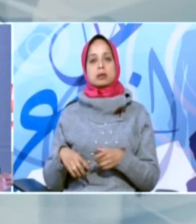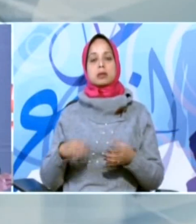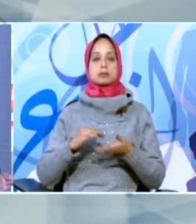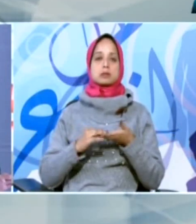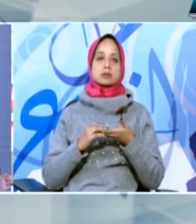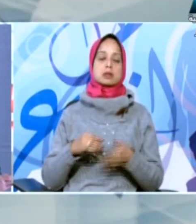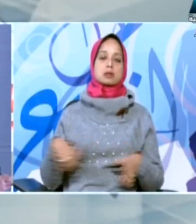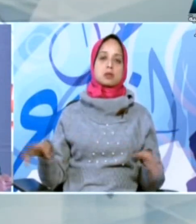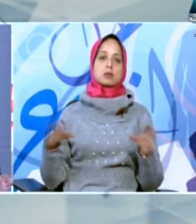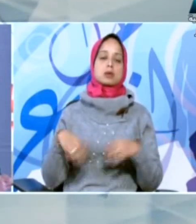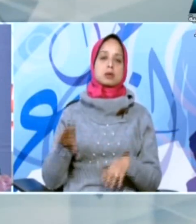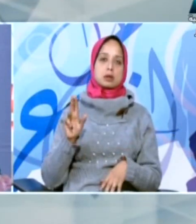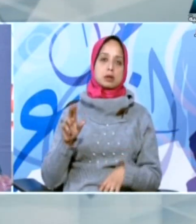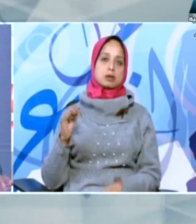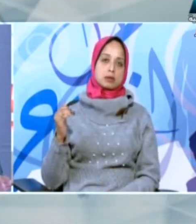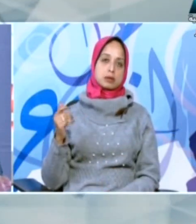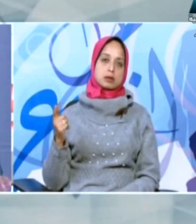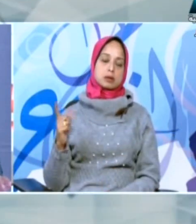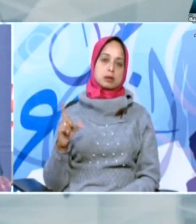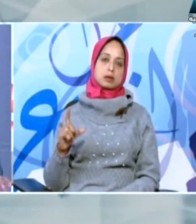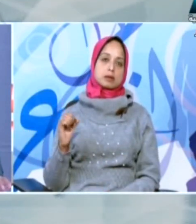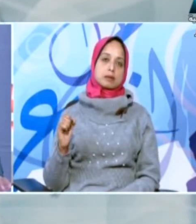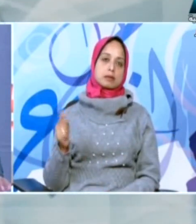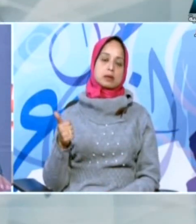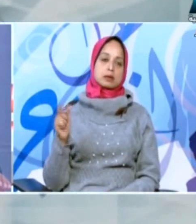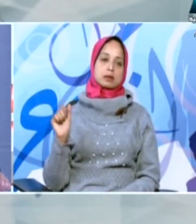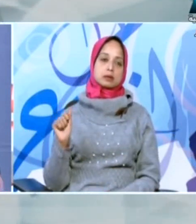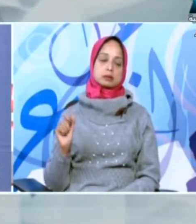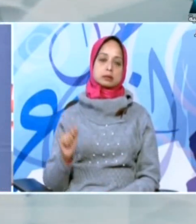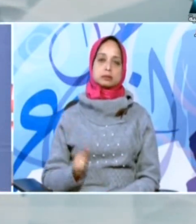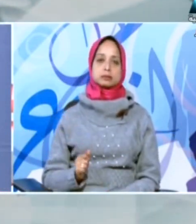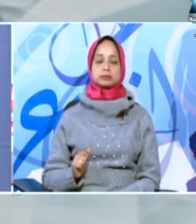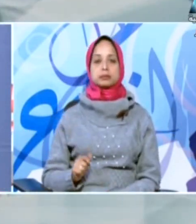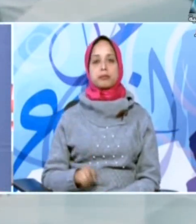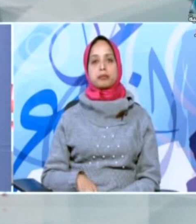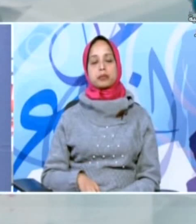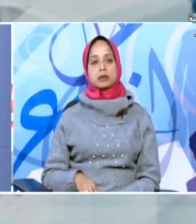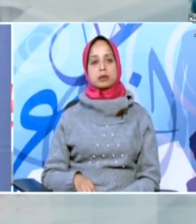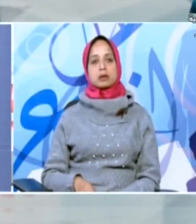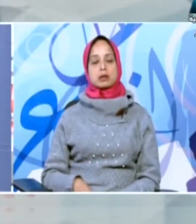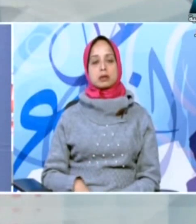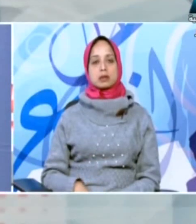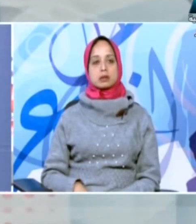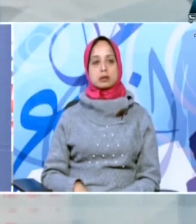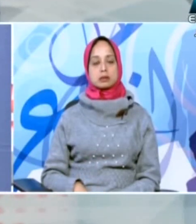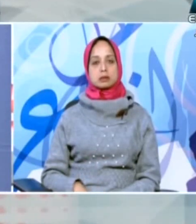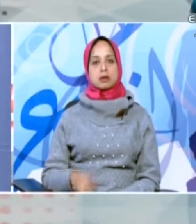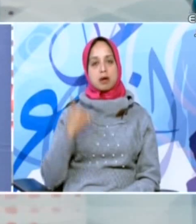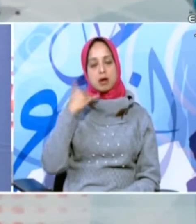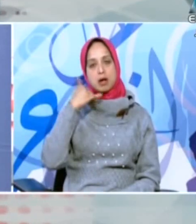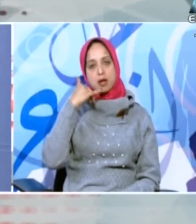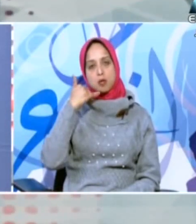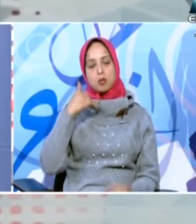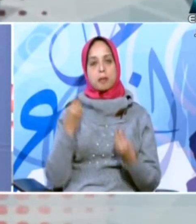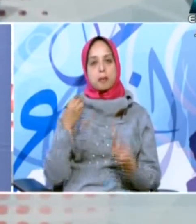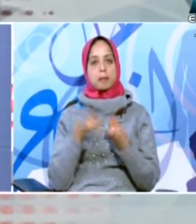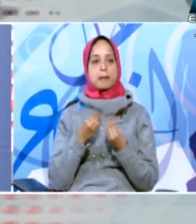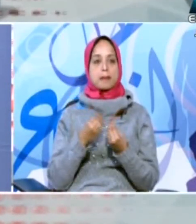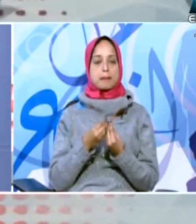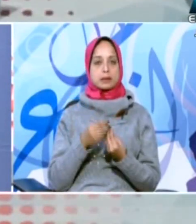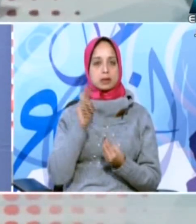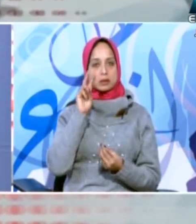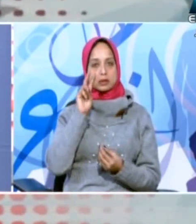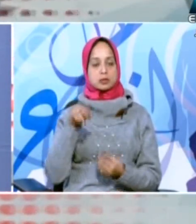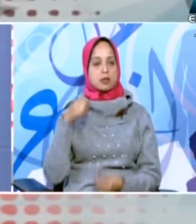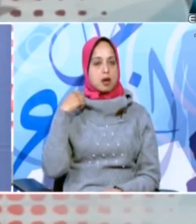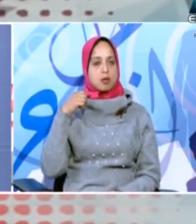الديمقراطيه. وتراجع السفير الانجليزي عن قرار عزل الملك. طيب هنقعد فون ونشوف ازاي الوزاره اللي جت